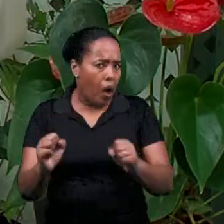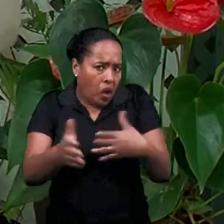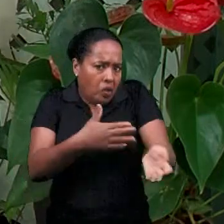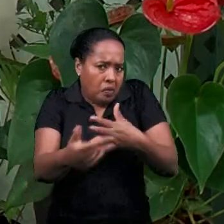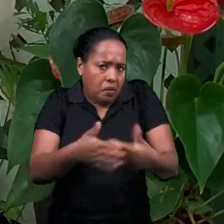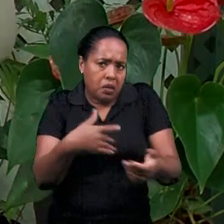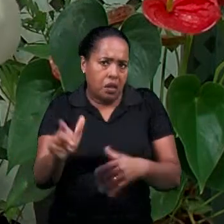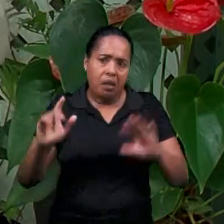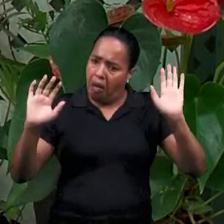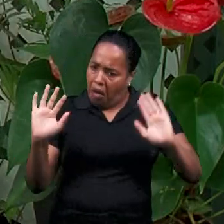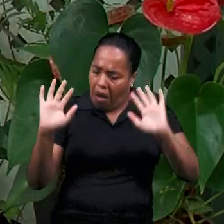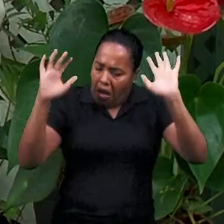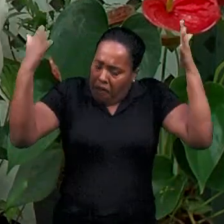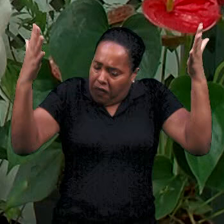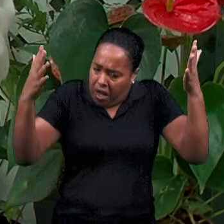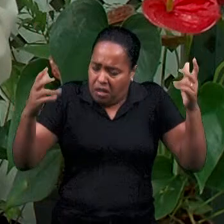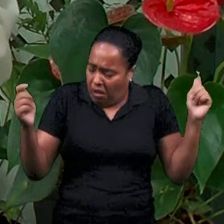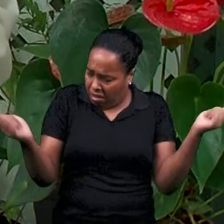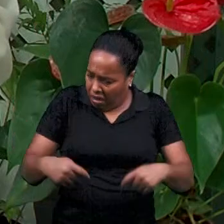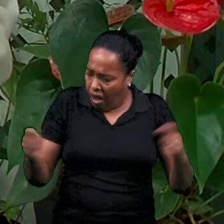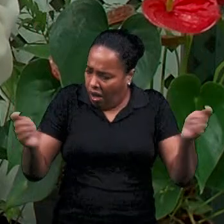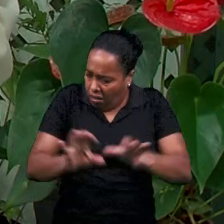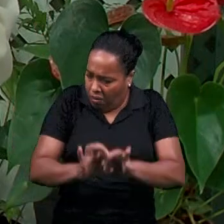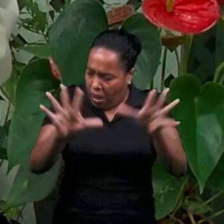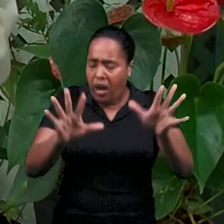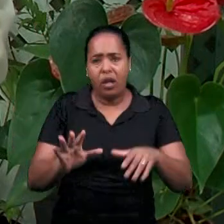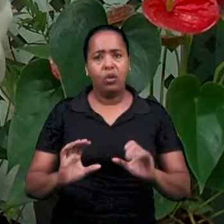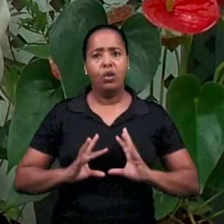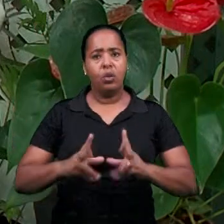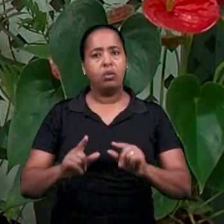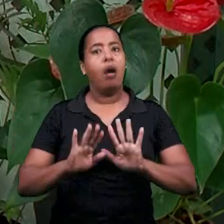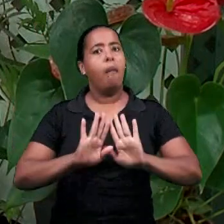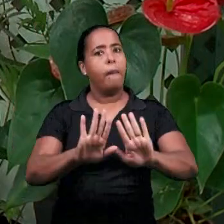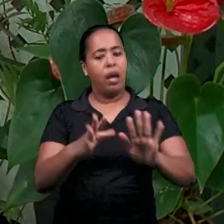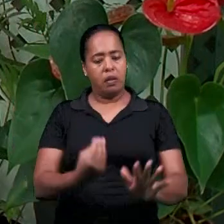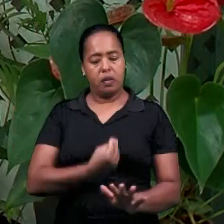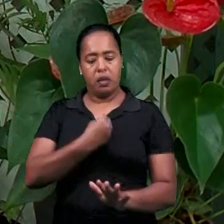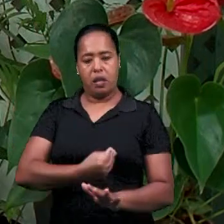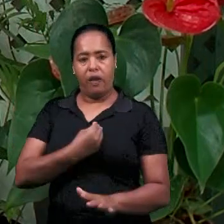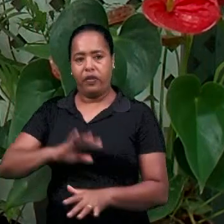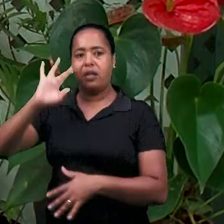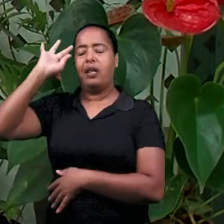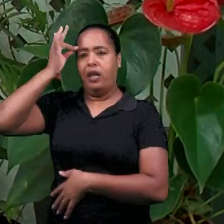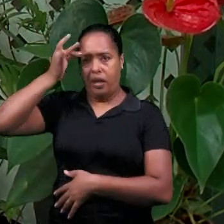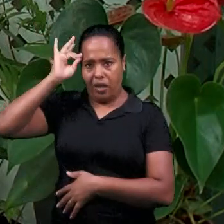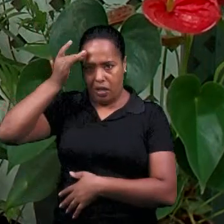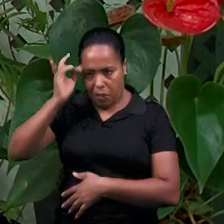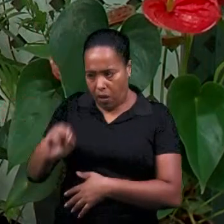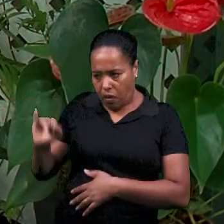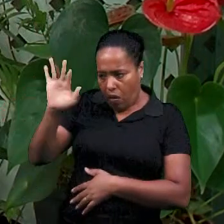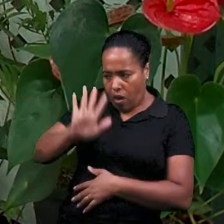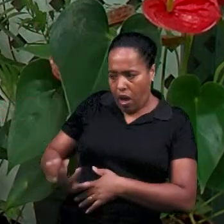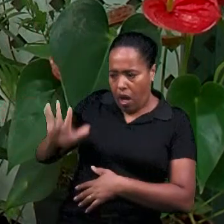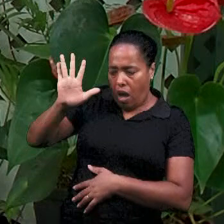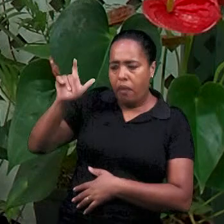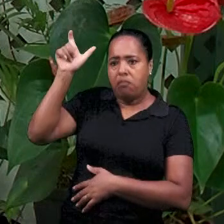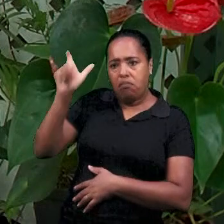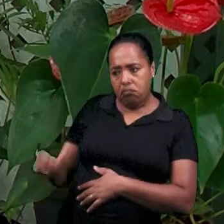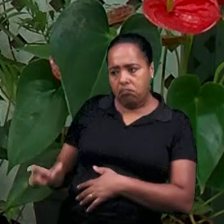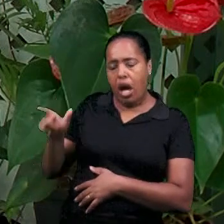soit, vous pouvez utiliser. C'est la fête, elle peut tout. Mais du côté